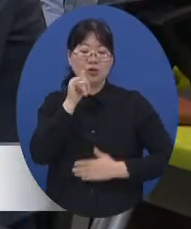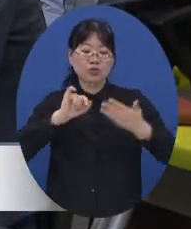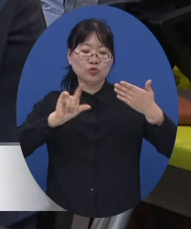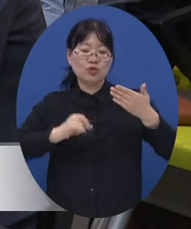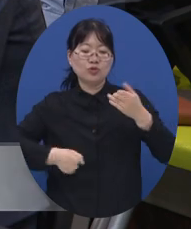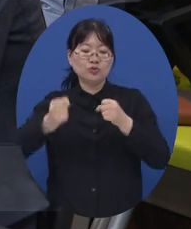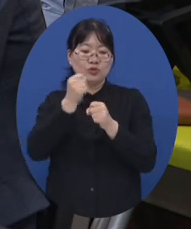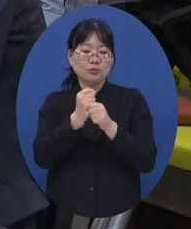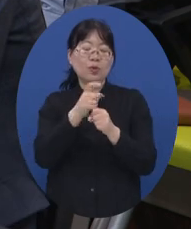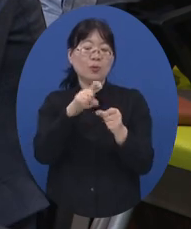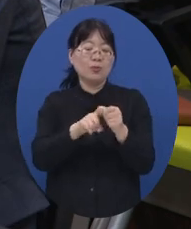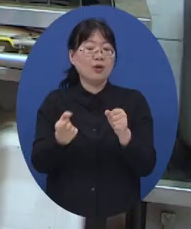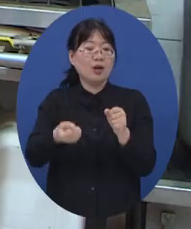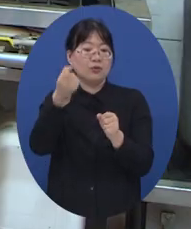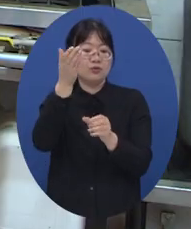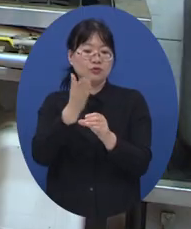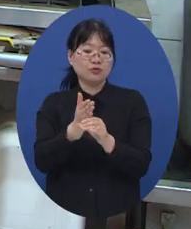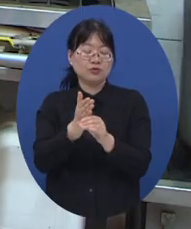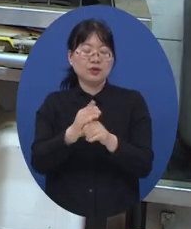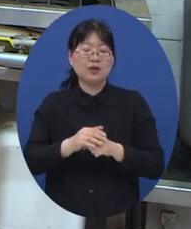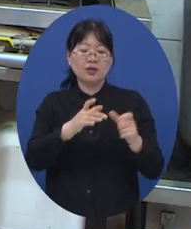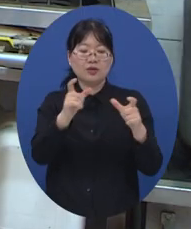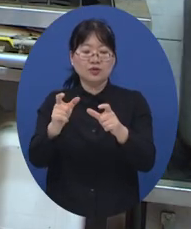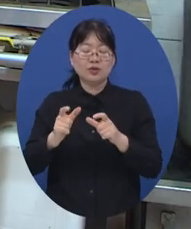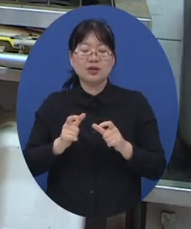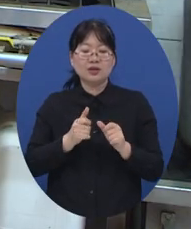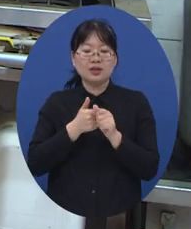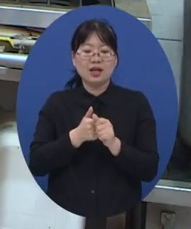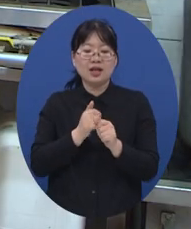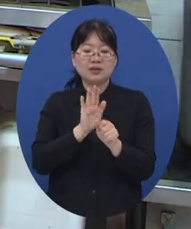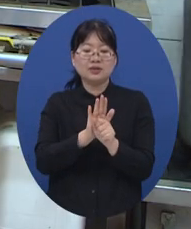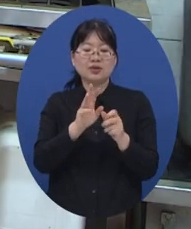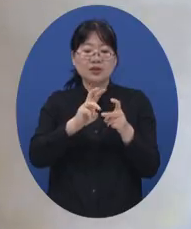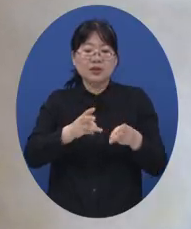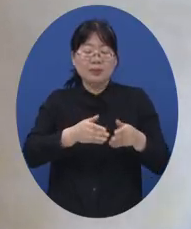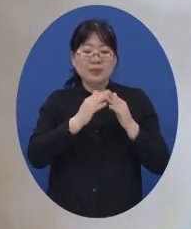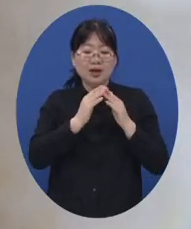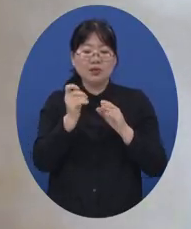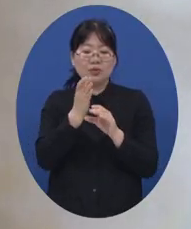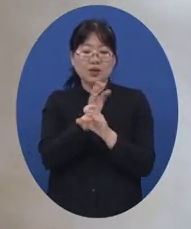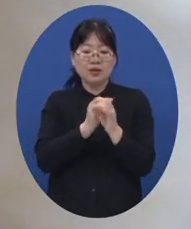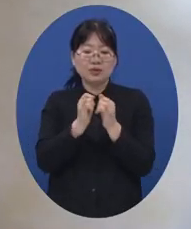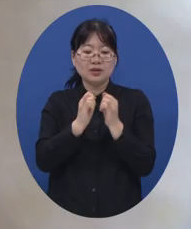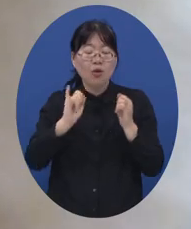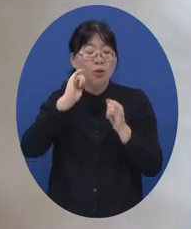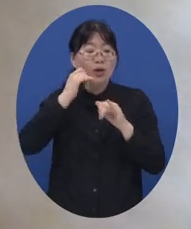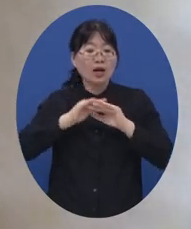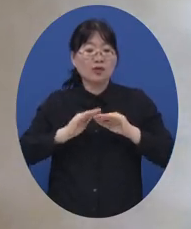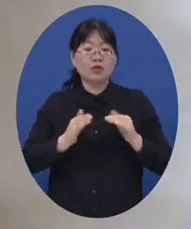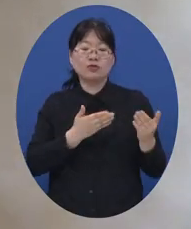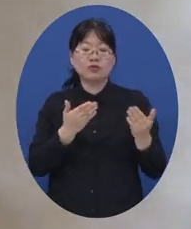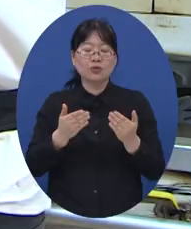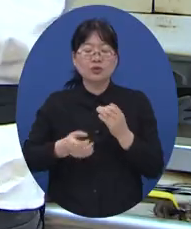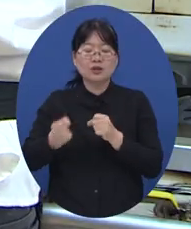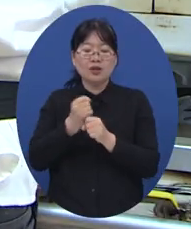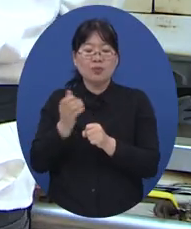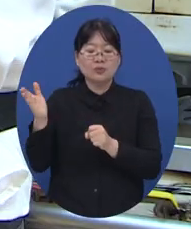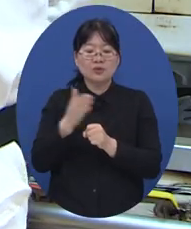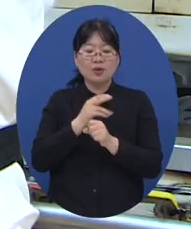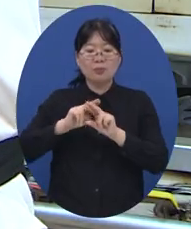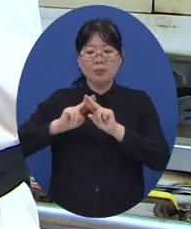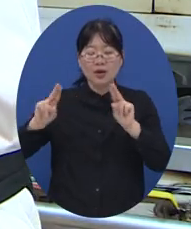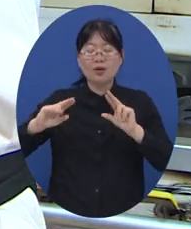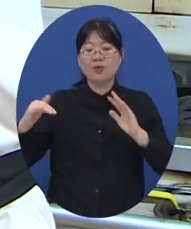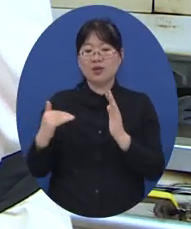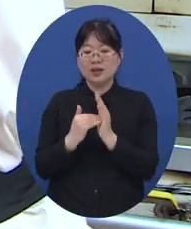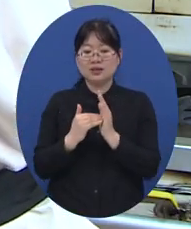출범을 목표로 하고 있습니다. 권역별로 지원센터를 설치해 소상공인들의 어려움을 해결해주고 창업부터